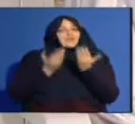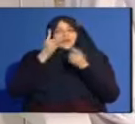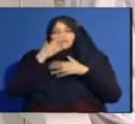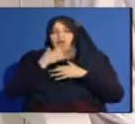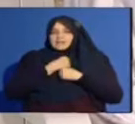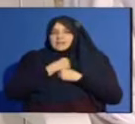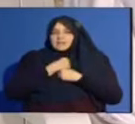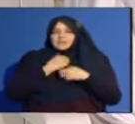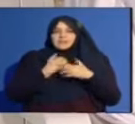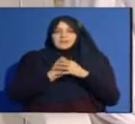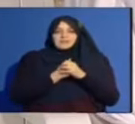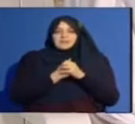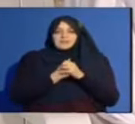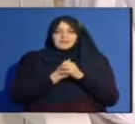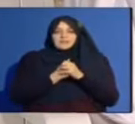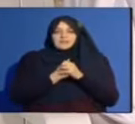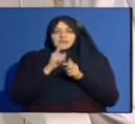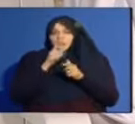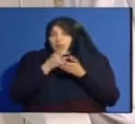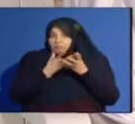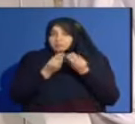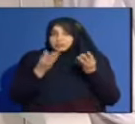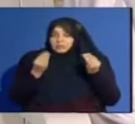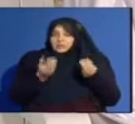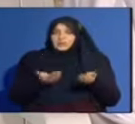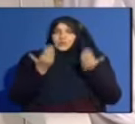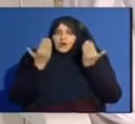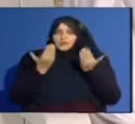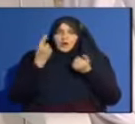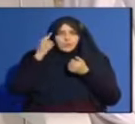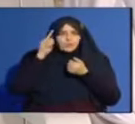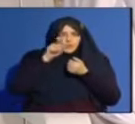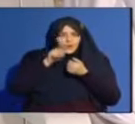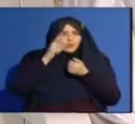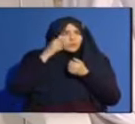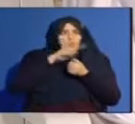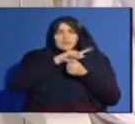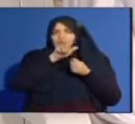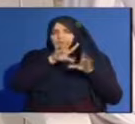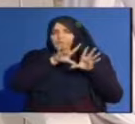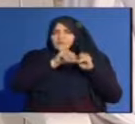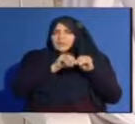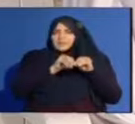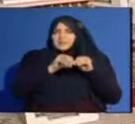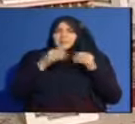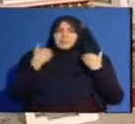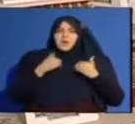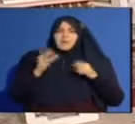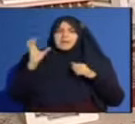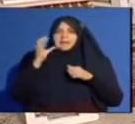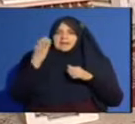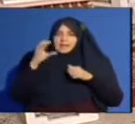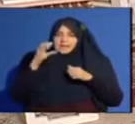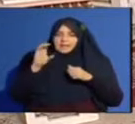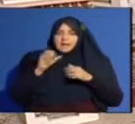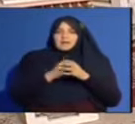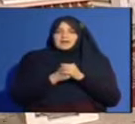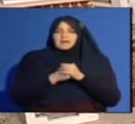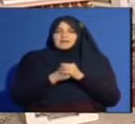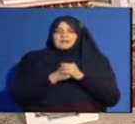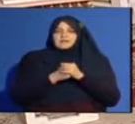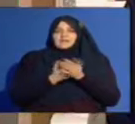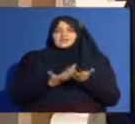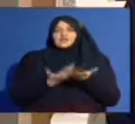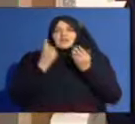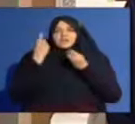يتقبلها. أكثر من الدعاء يا زينب، أنت والعائلة اللي معاك في في في كندا، وإن شاء الله ربي